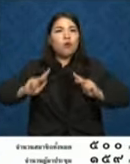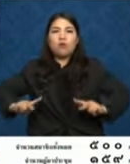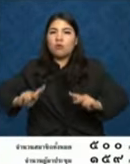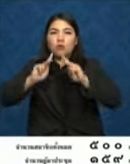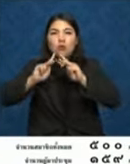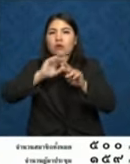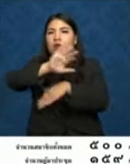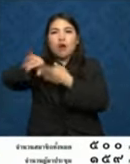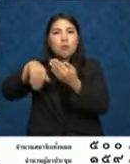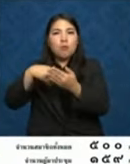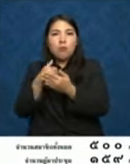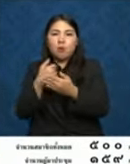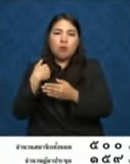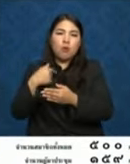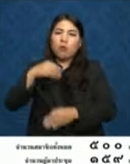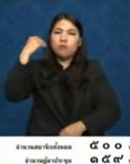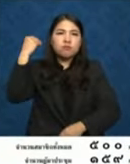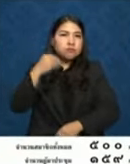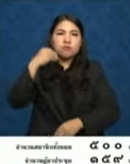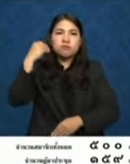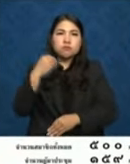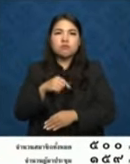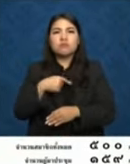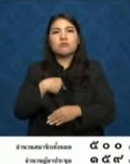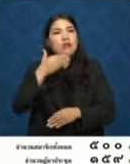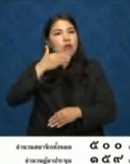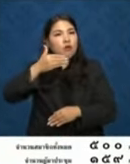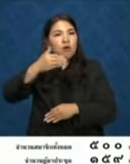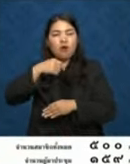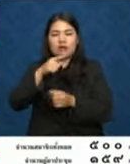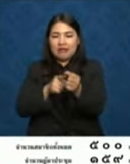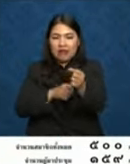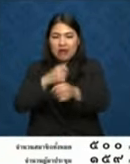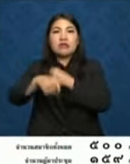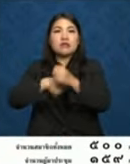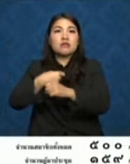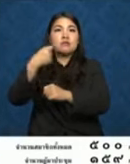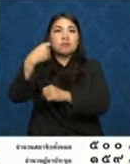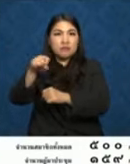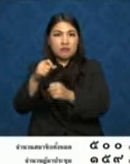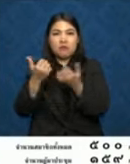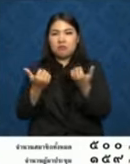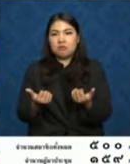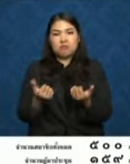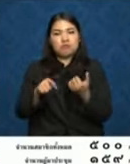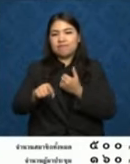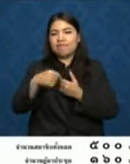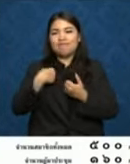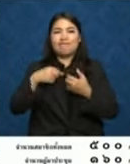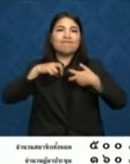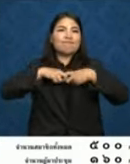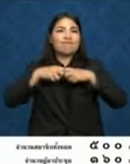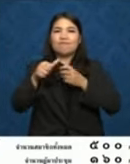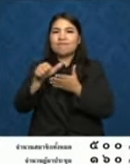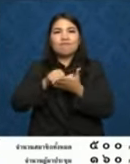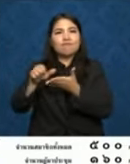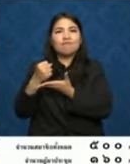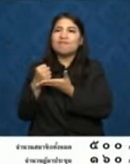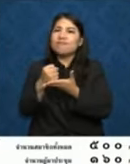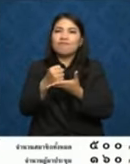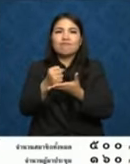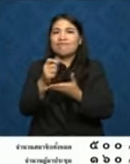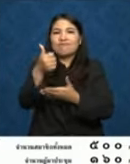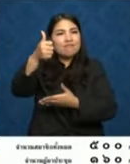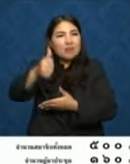วงกรมมาหลายยุคหลายสมัยนับ10ปีแต่ก็ยังไม่สามารถดำเนินการแก้ไขใดๆได้จนชาวบ้านและผู้ใ